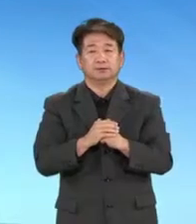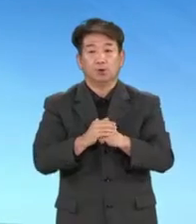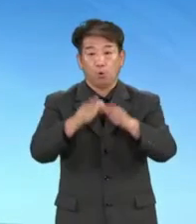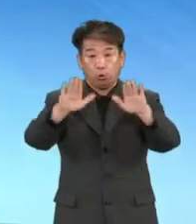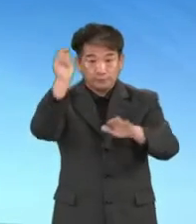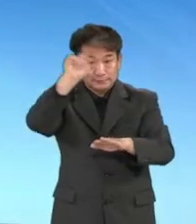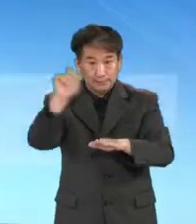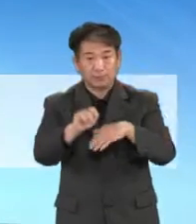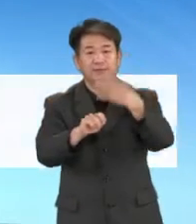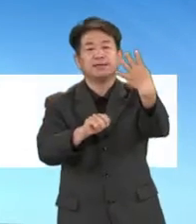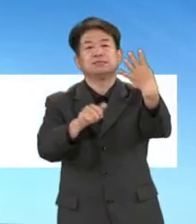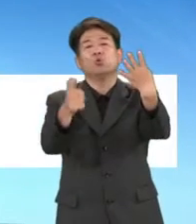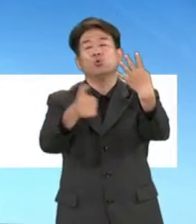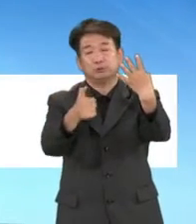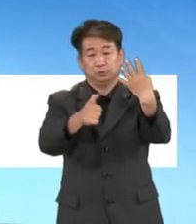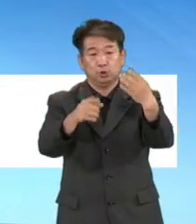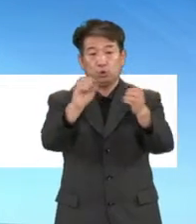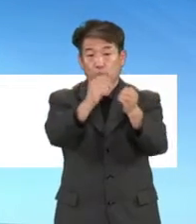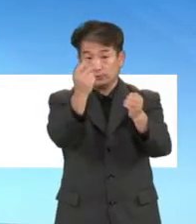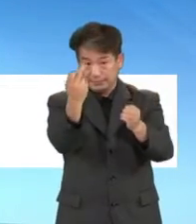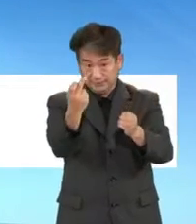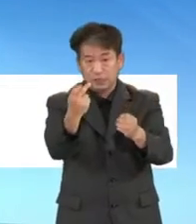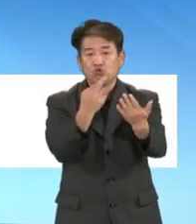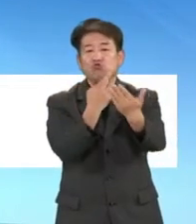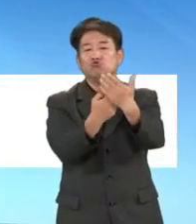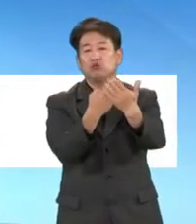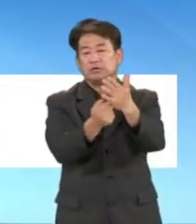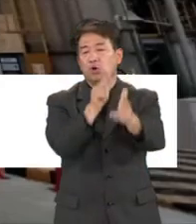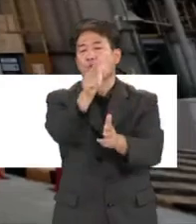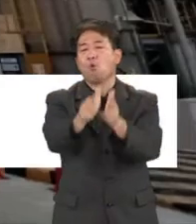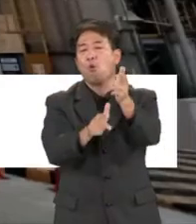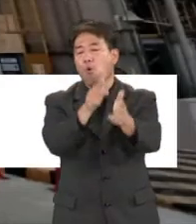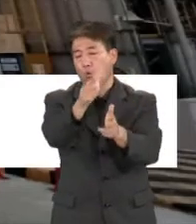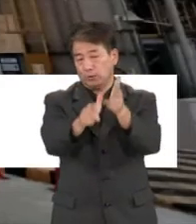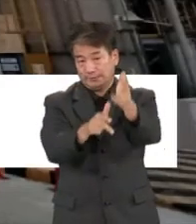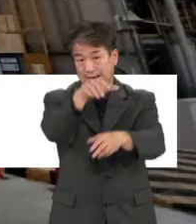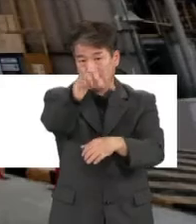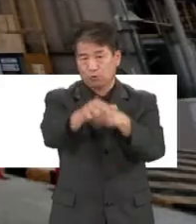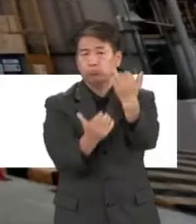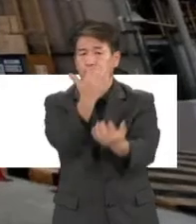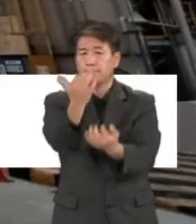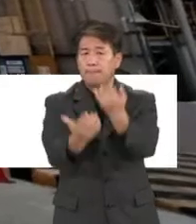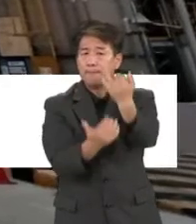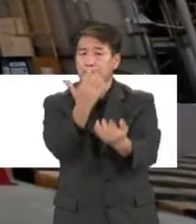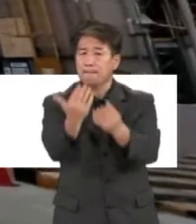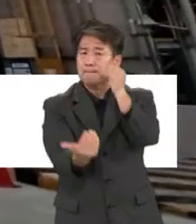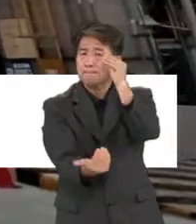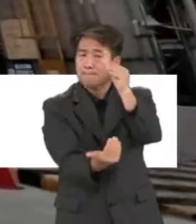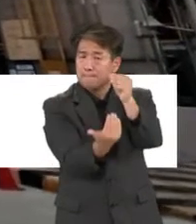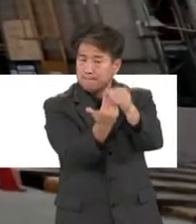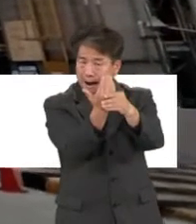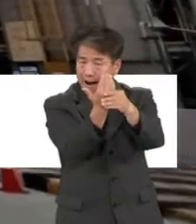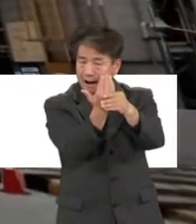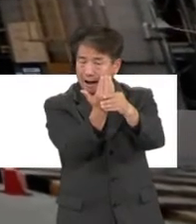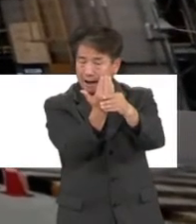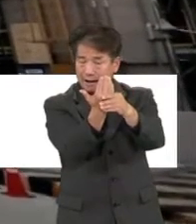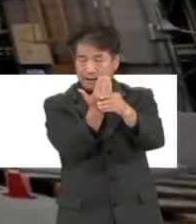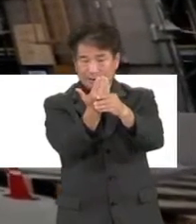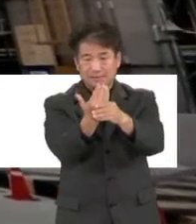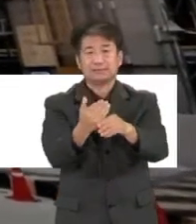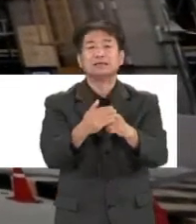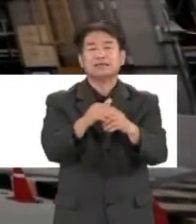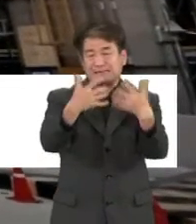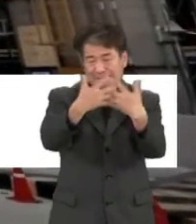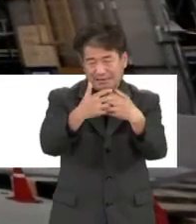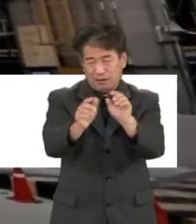오늘 새벽 4시 50분쯤 논산시 성동면에 한 유리제품 제조공장에서 부리나 공장 내부 80제곱미터와